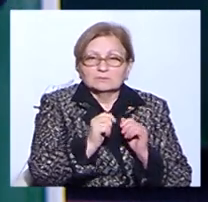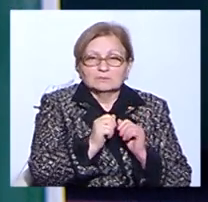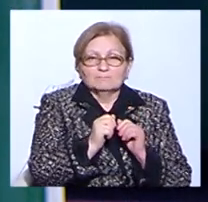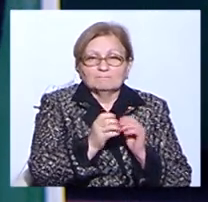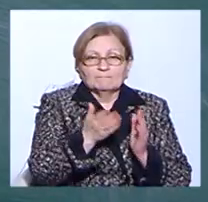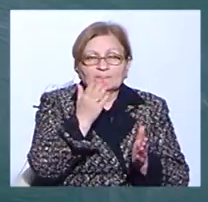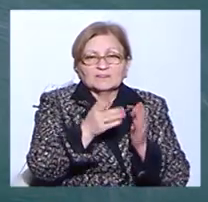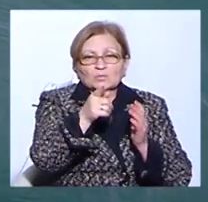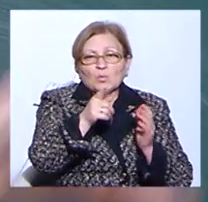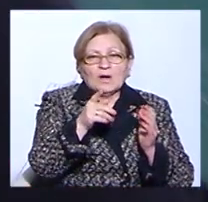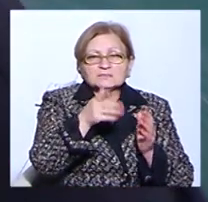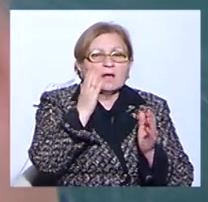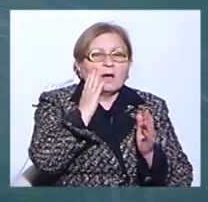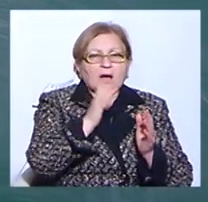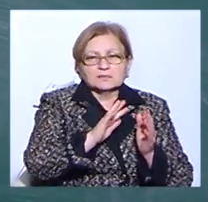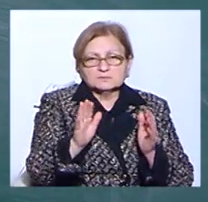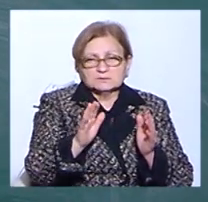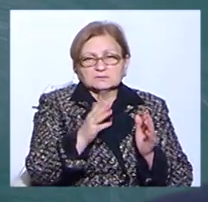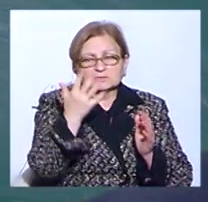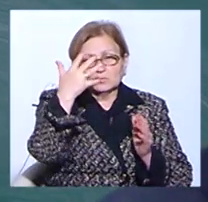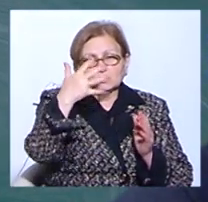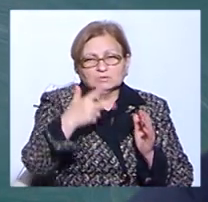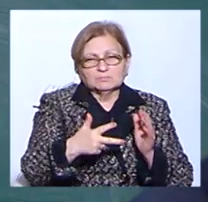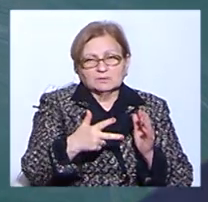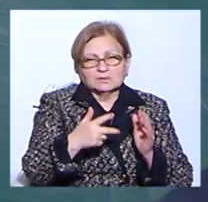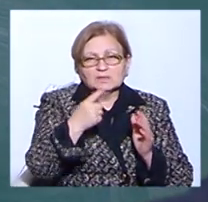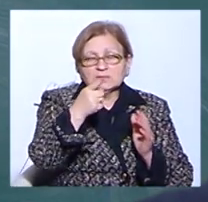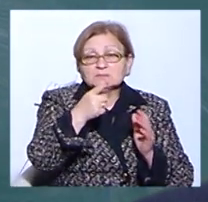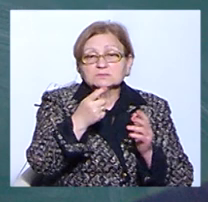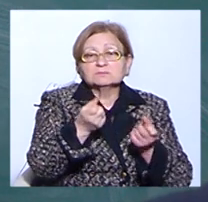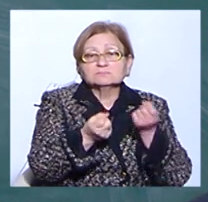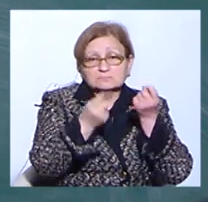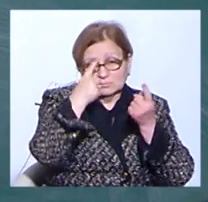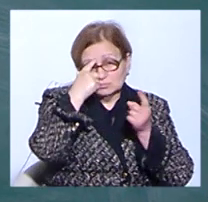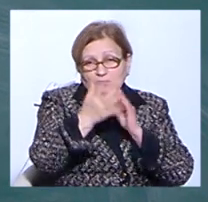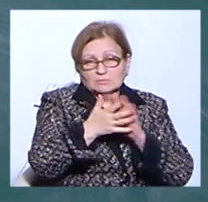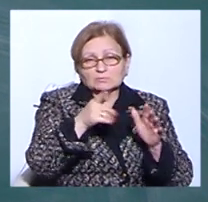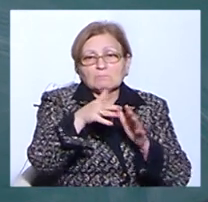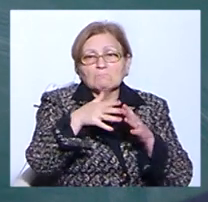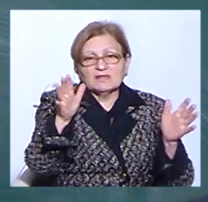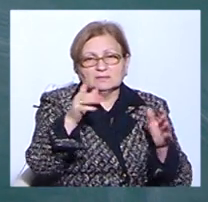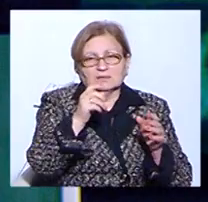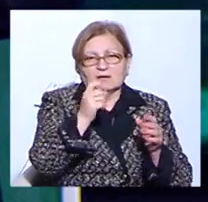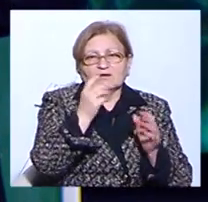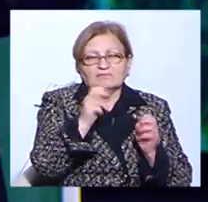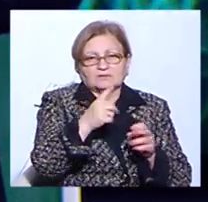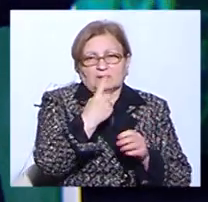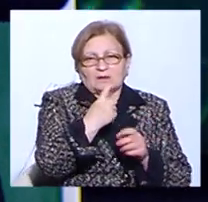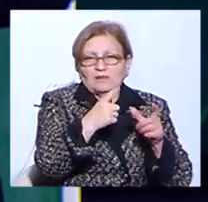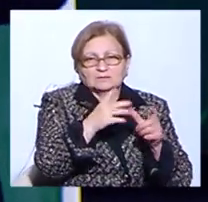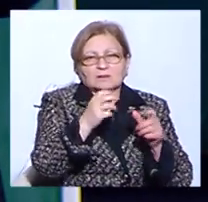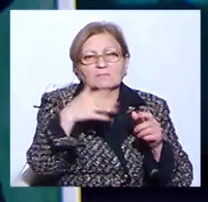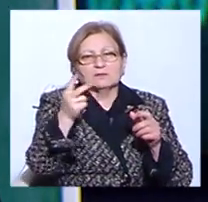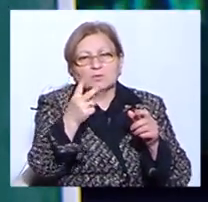თუ არაწესიერ წილადზე მაქვს საუბარი, კერძოდ 5 მესამედი, ის არის 1-ზე მეტი. აი ახლა მოდი ვნახოთ, არაწესიერ წილადზე